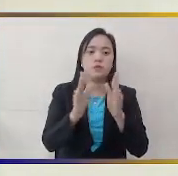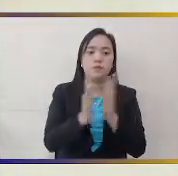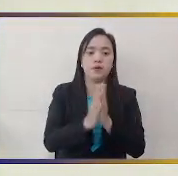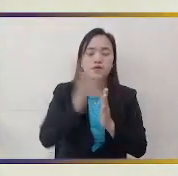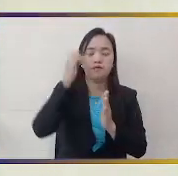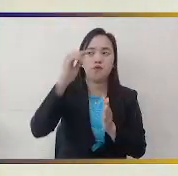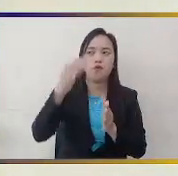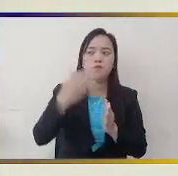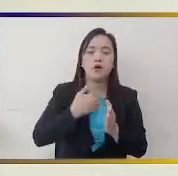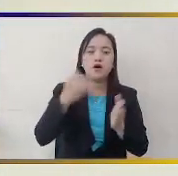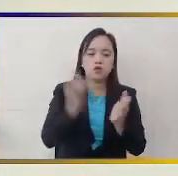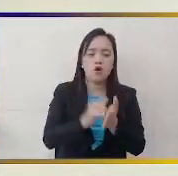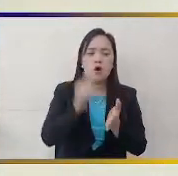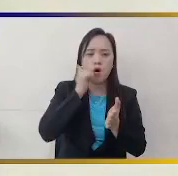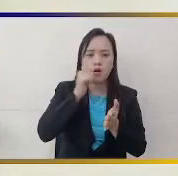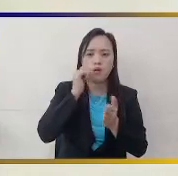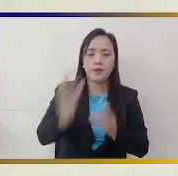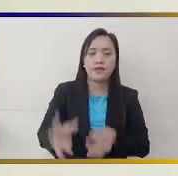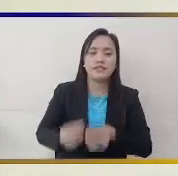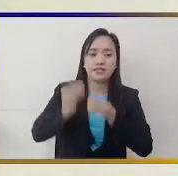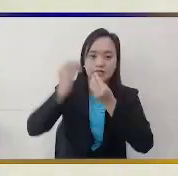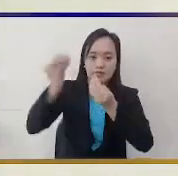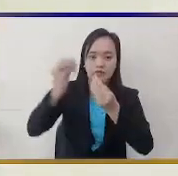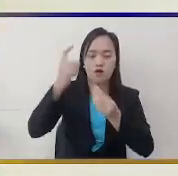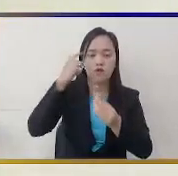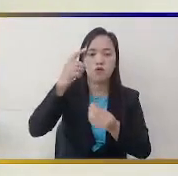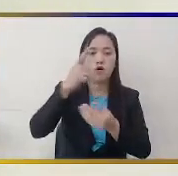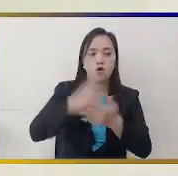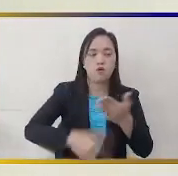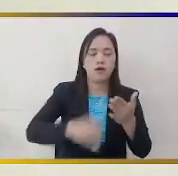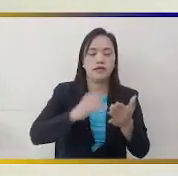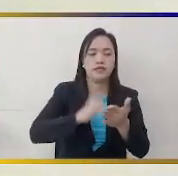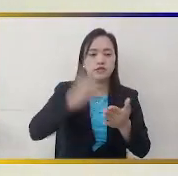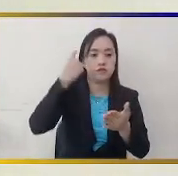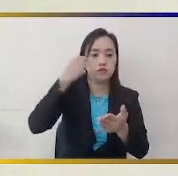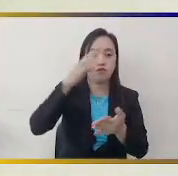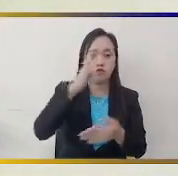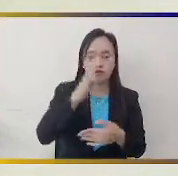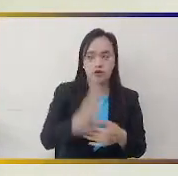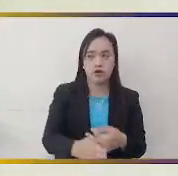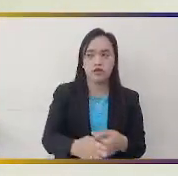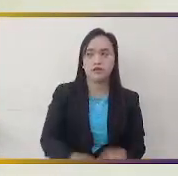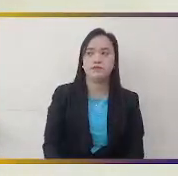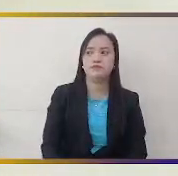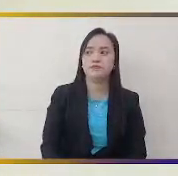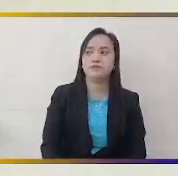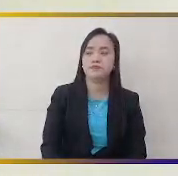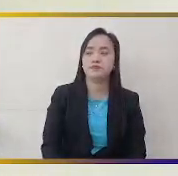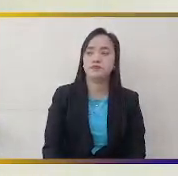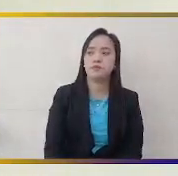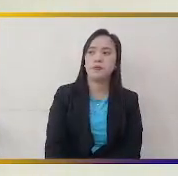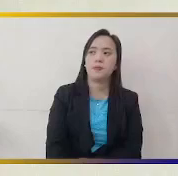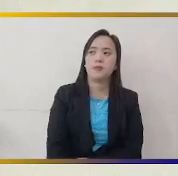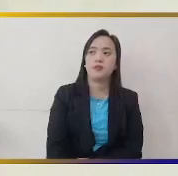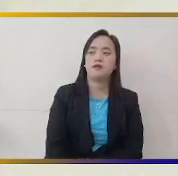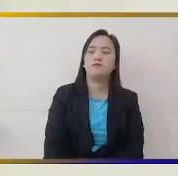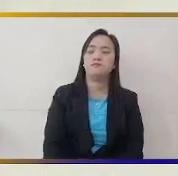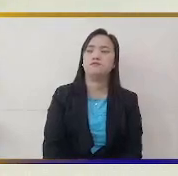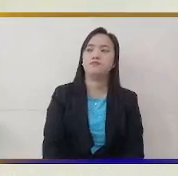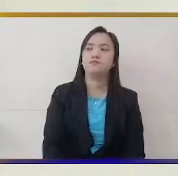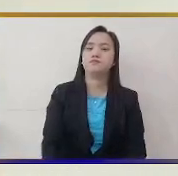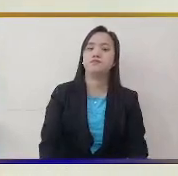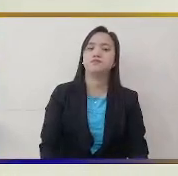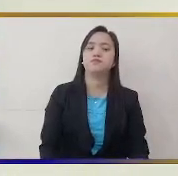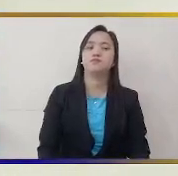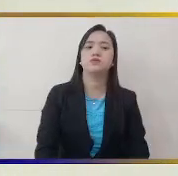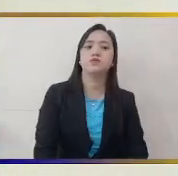para SAO amen amen bagamat Sabi ko na Ganon wala naman akong wala naman akong gana para saakin lahat